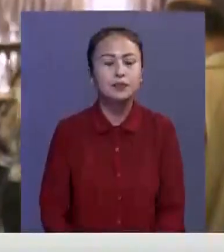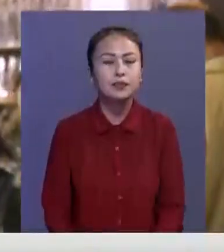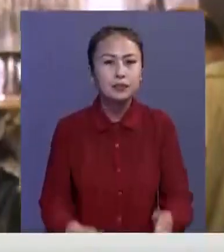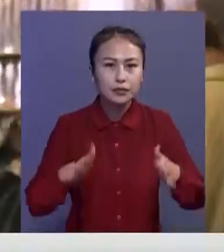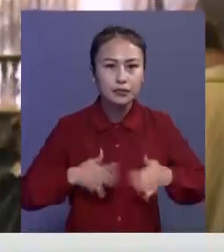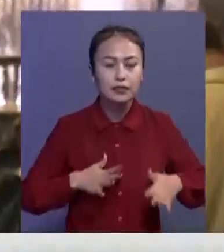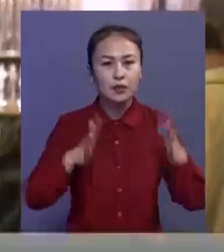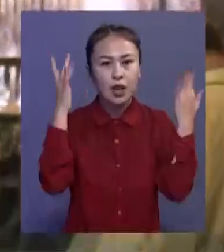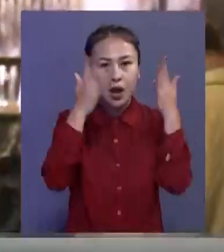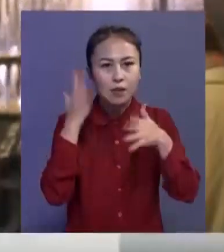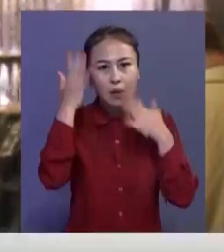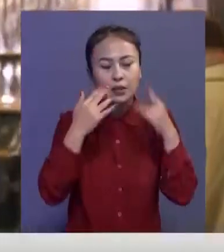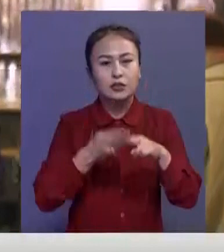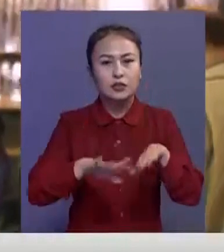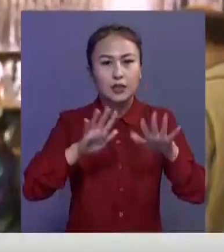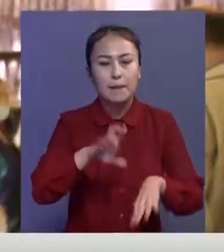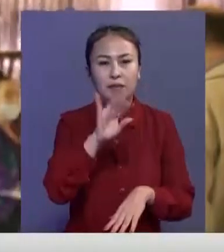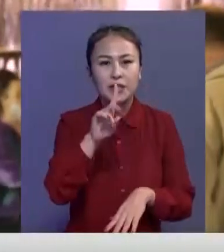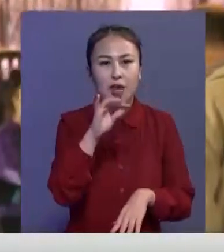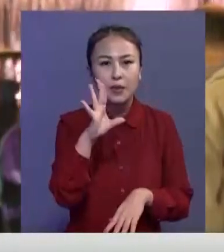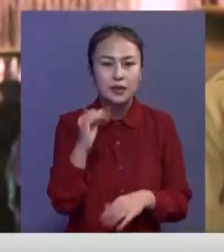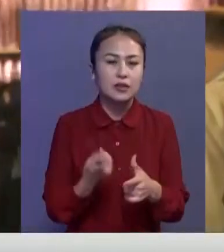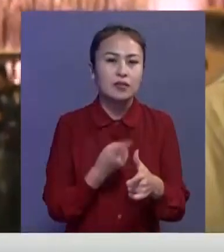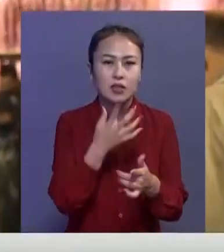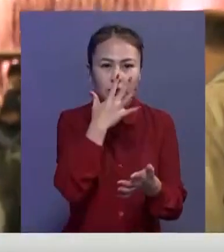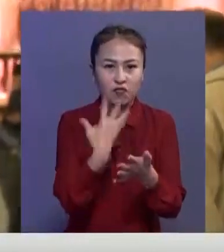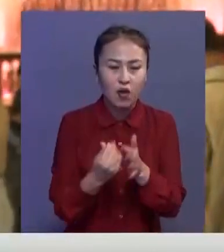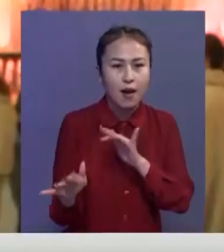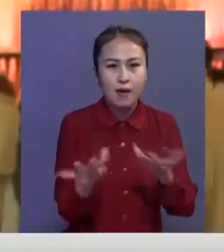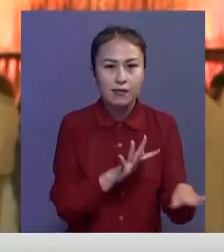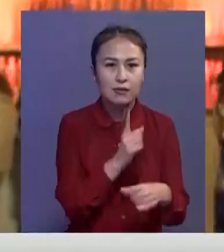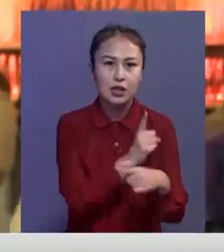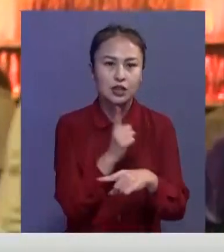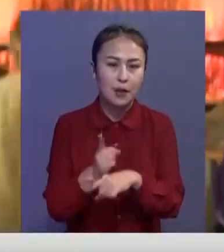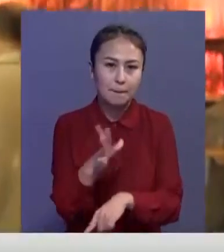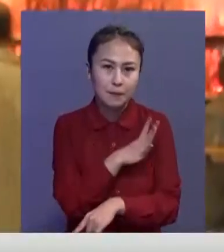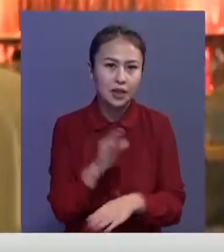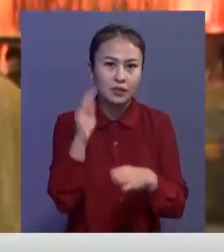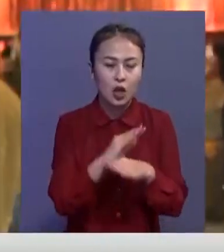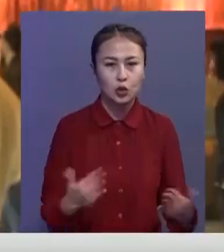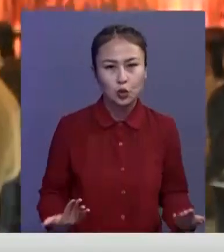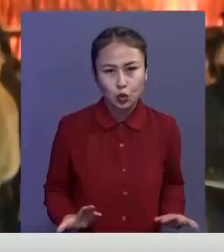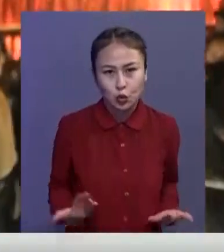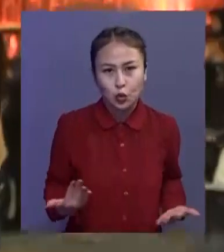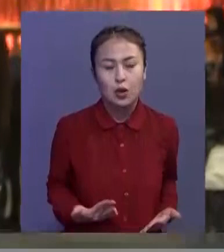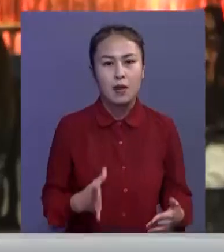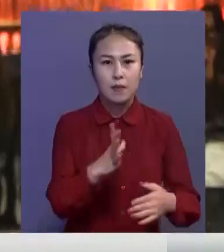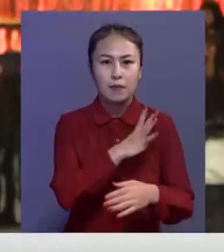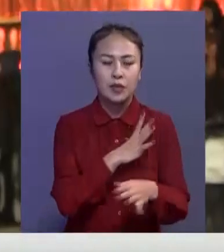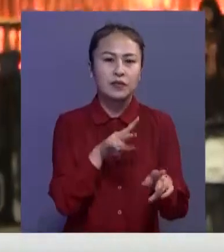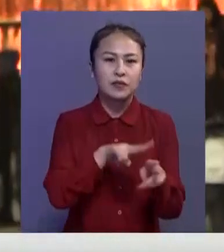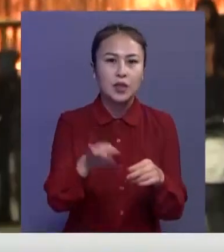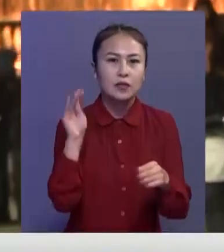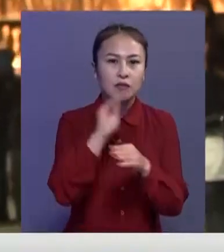Грузин Арманы партиясының өкілі Бидзина Иванишвили өзінің әрекетімен шектен шықты. Олар тұрғындарға қасым көрсетті.